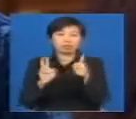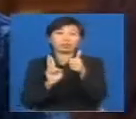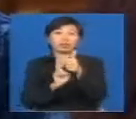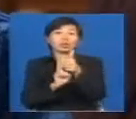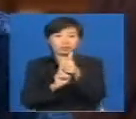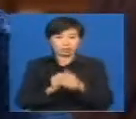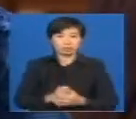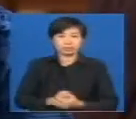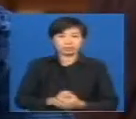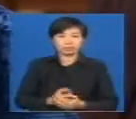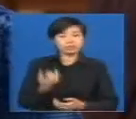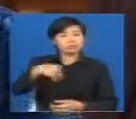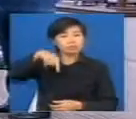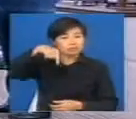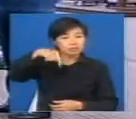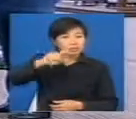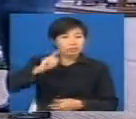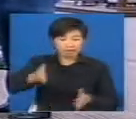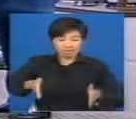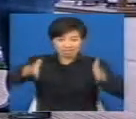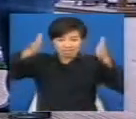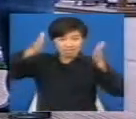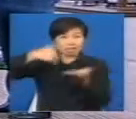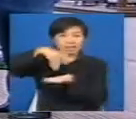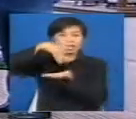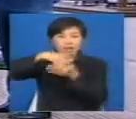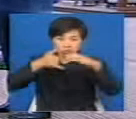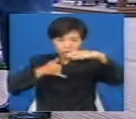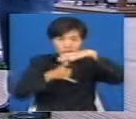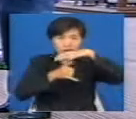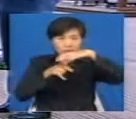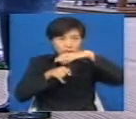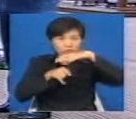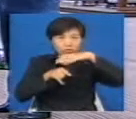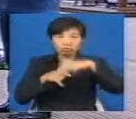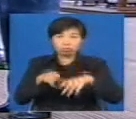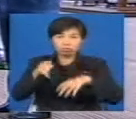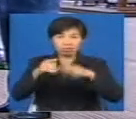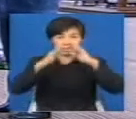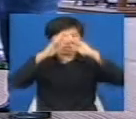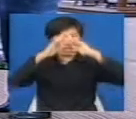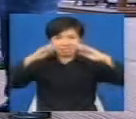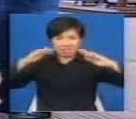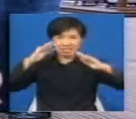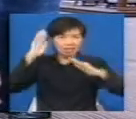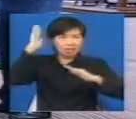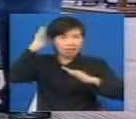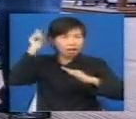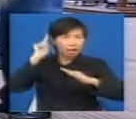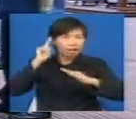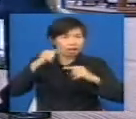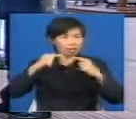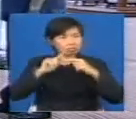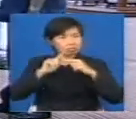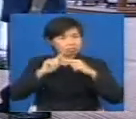พื้นที่อะไรครับท่าน นี่อยู่ในตึกนะ อยู่ในตึกฮะอยู่ในตึกฮะ จะมองได้ก็เหมือนอยู่ในสนาม เห็นว่านี่เป็นหอคำหลวง นี่ก็เป็น